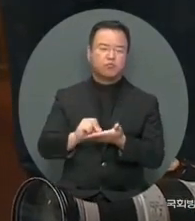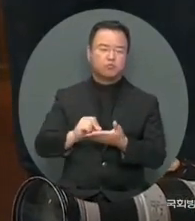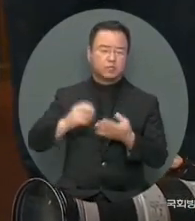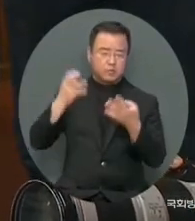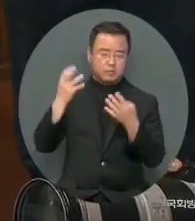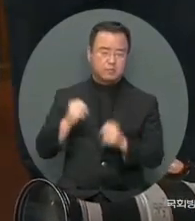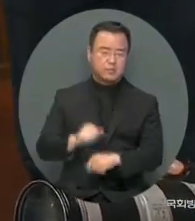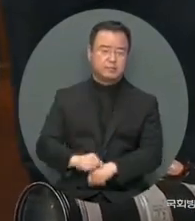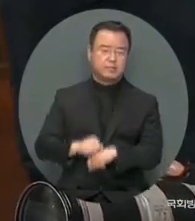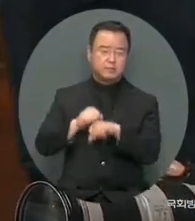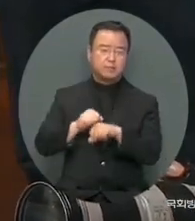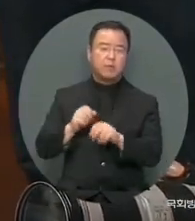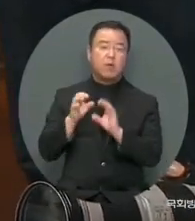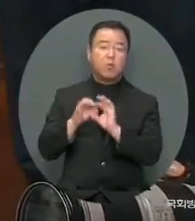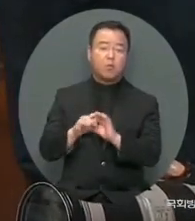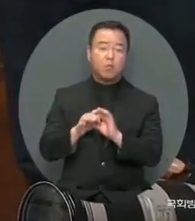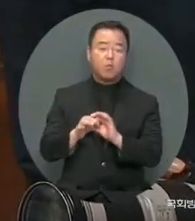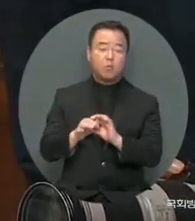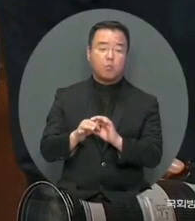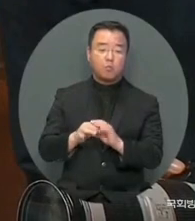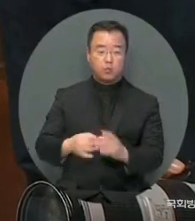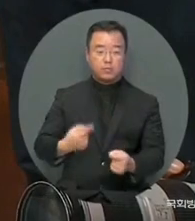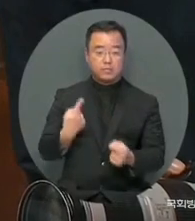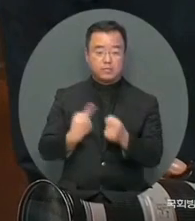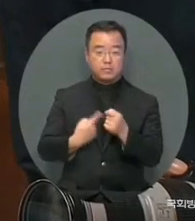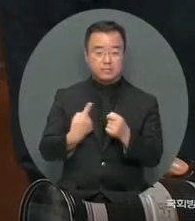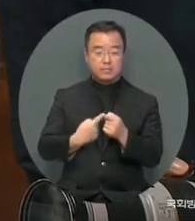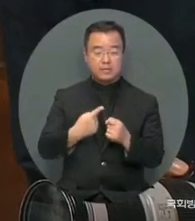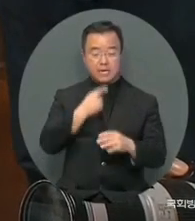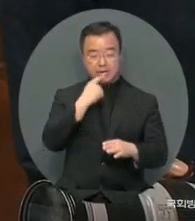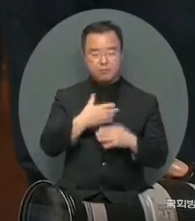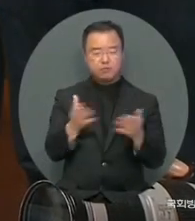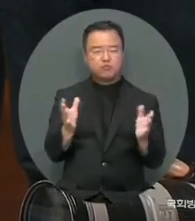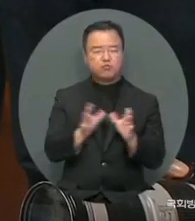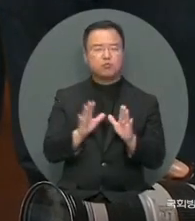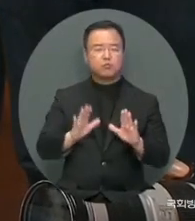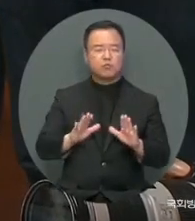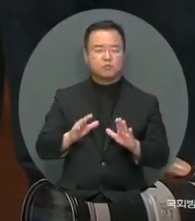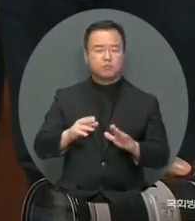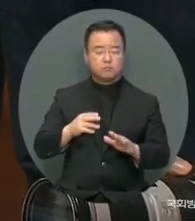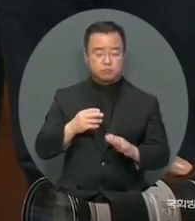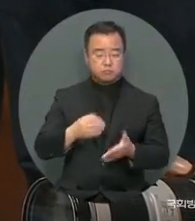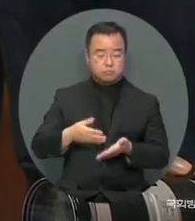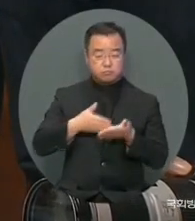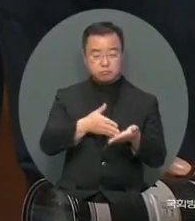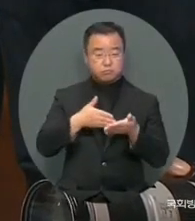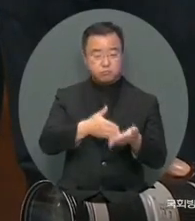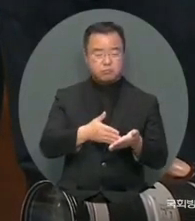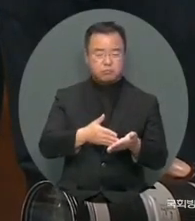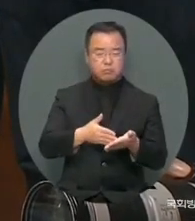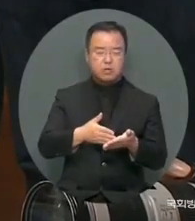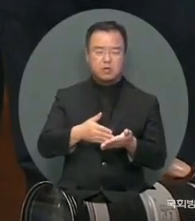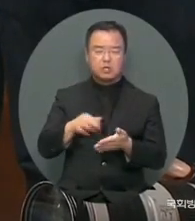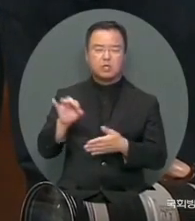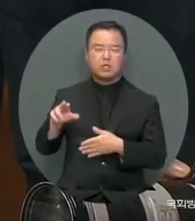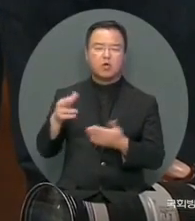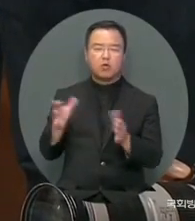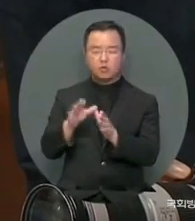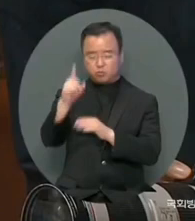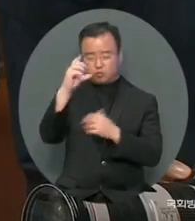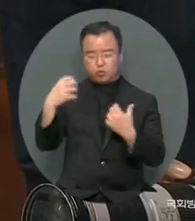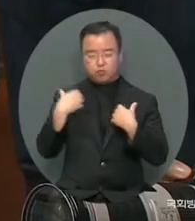이와 관련해서 제1당인 민주당에서는 직회부를 강행하고 있고 정부 여당 쪽에서는 대통령 거부권을 행사하고